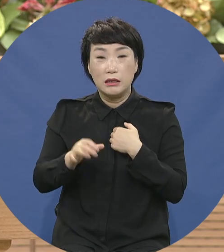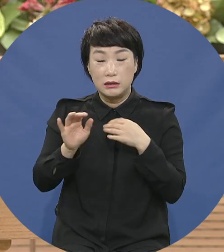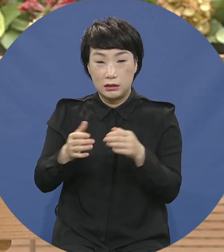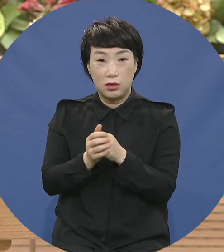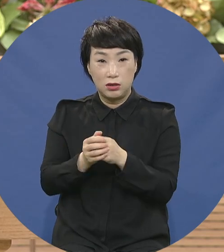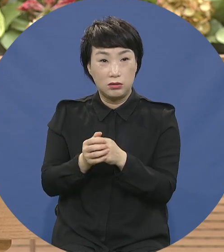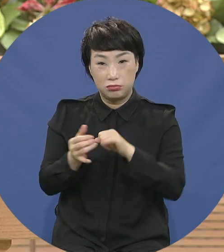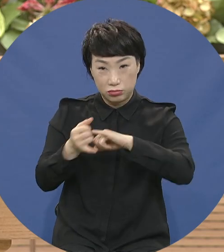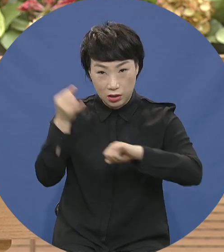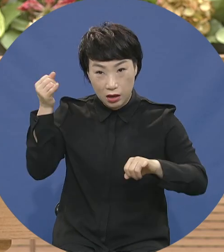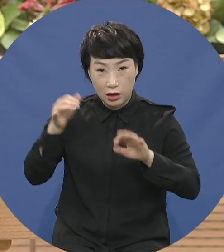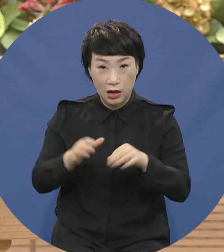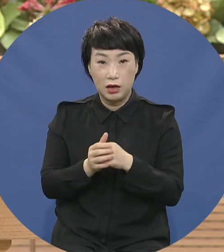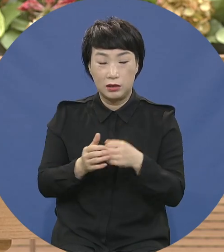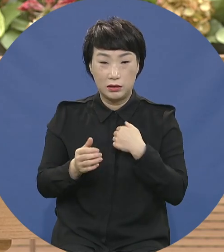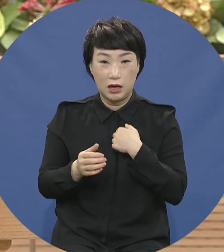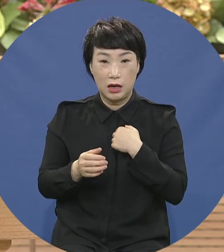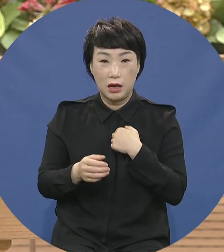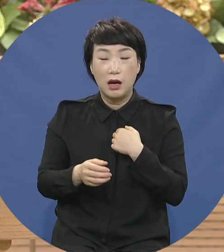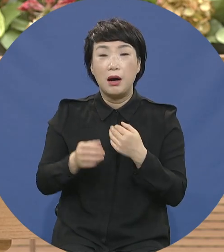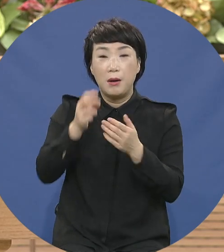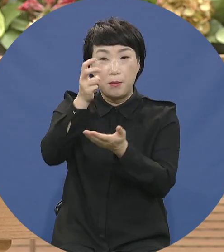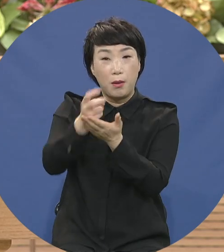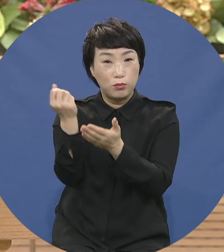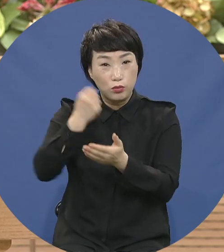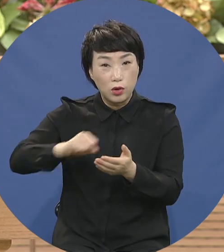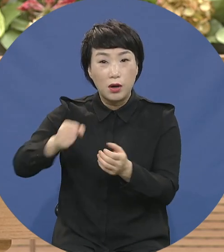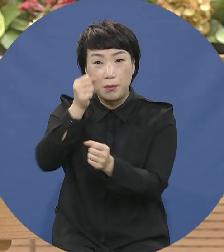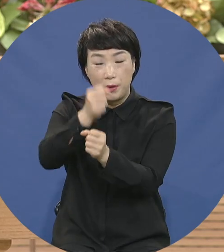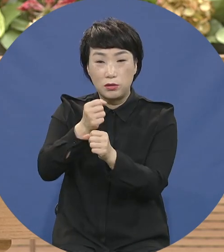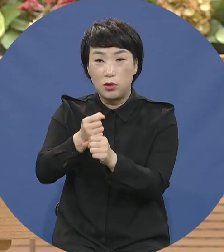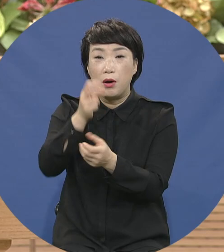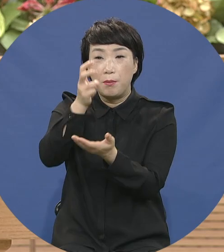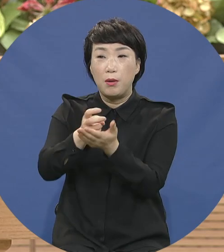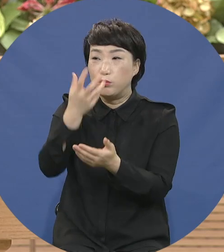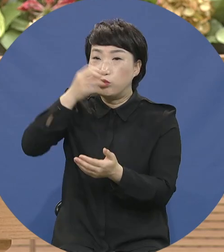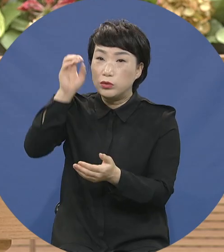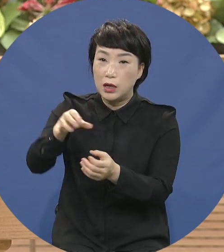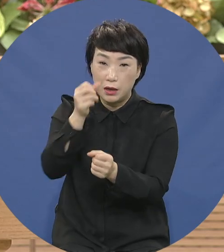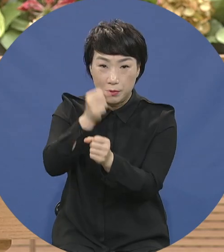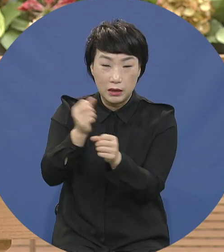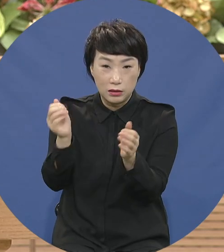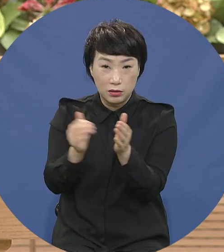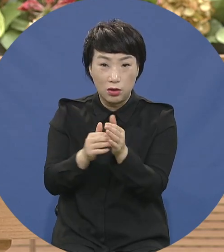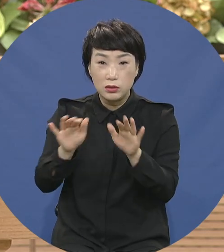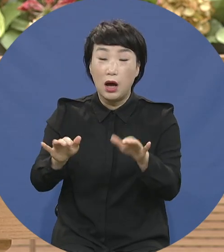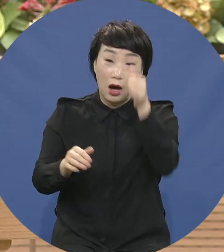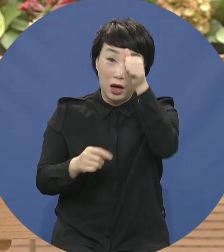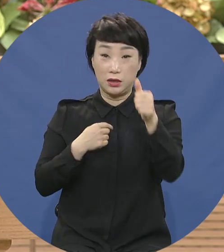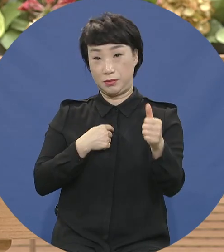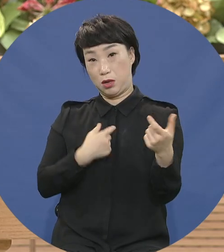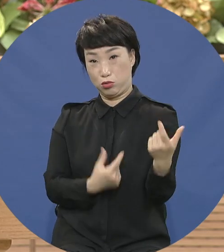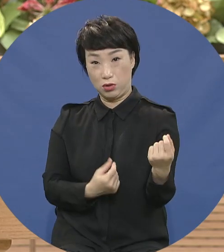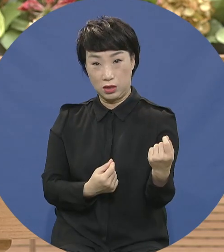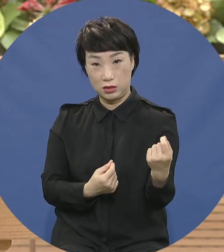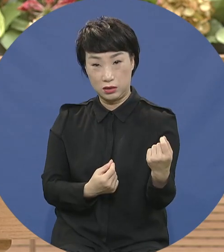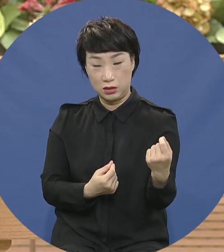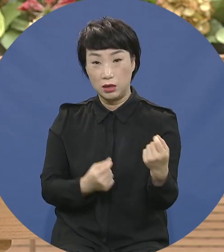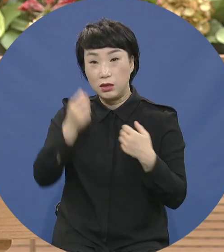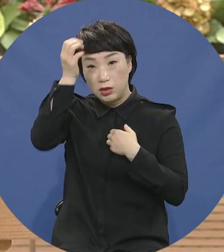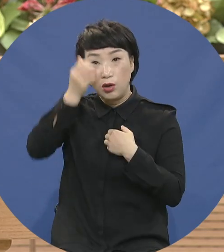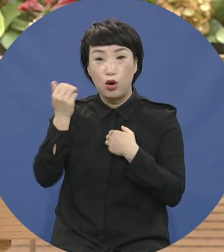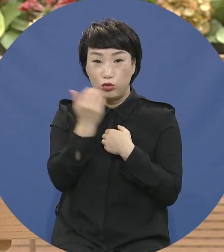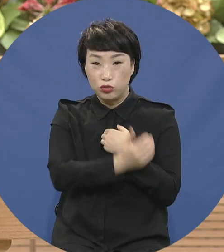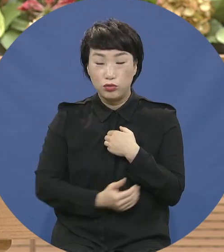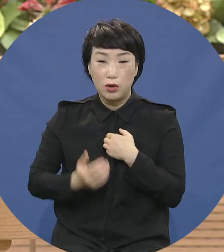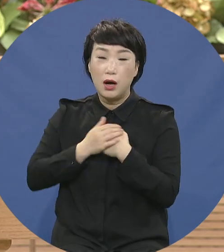깨트려서 법에 도전하게 만들고 법을 무시하게 만들어서 아담과 똑같이